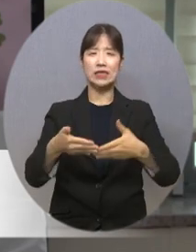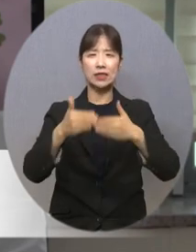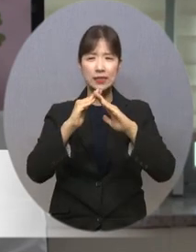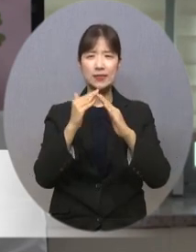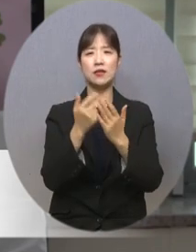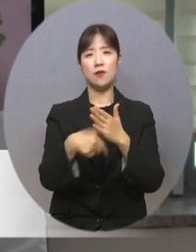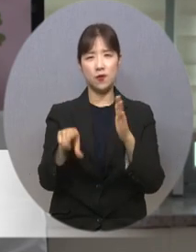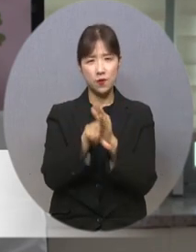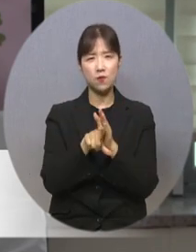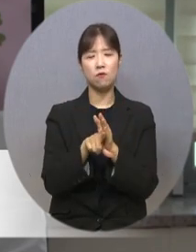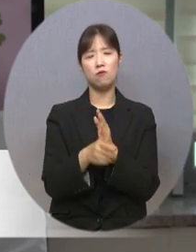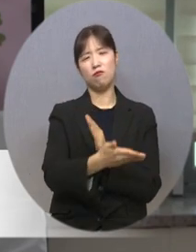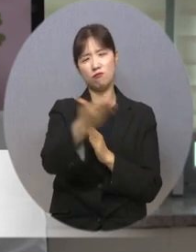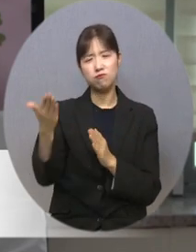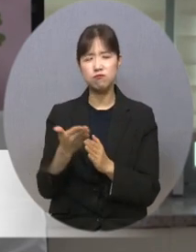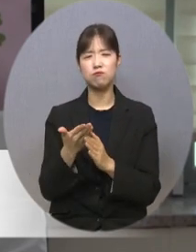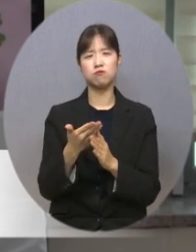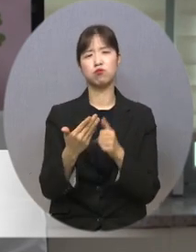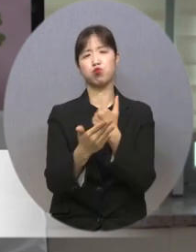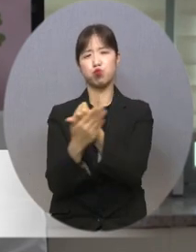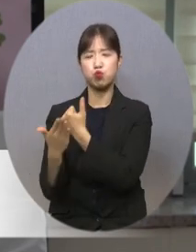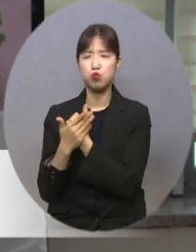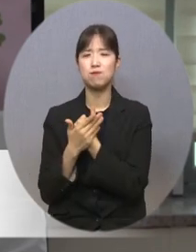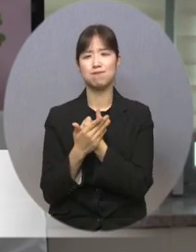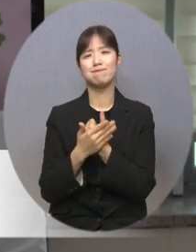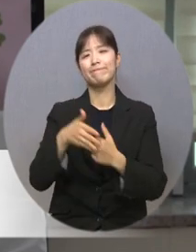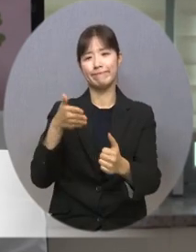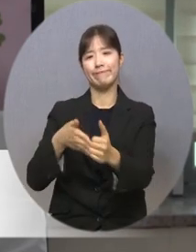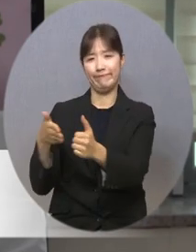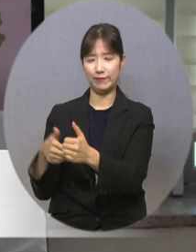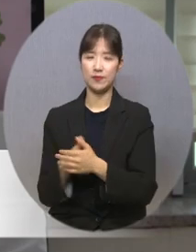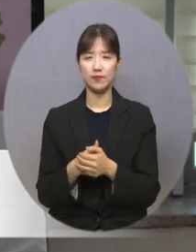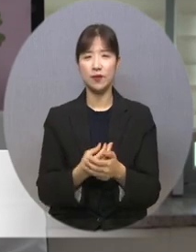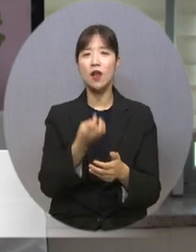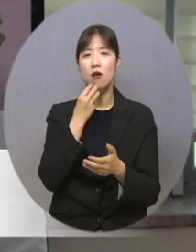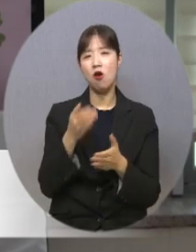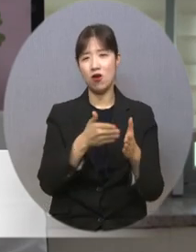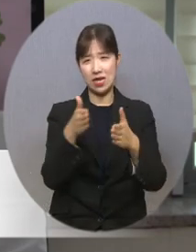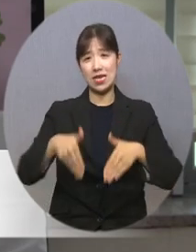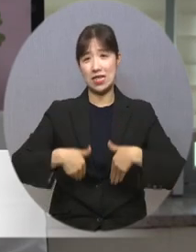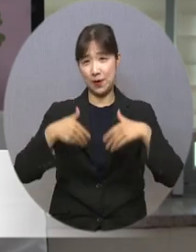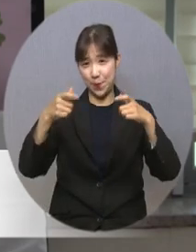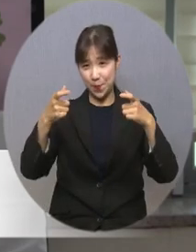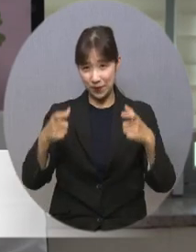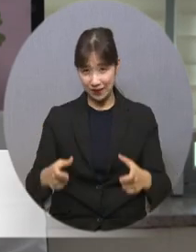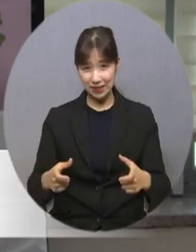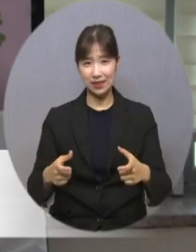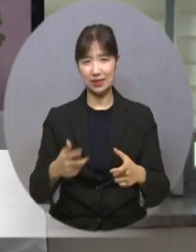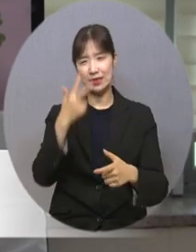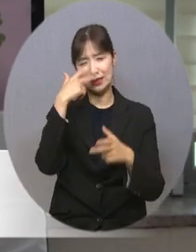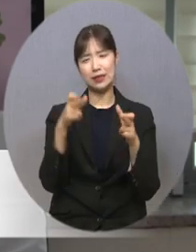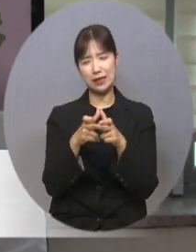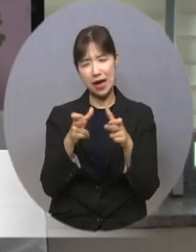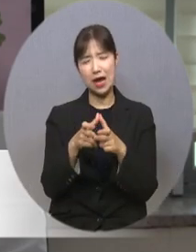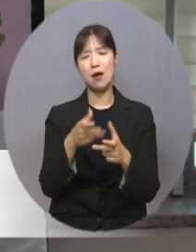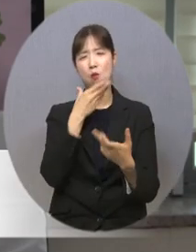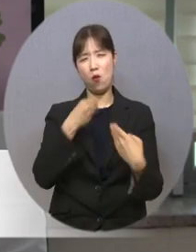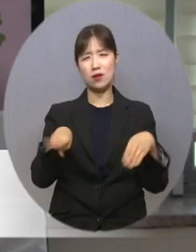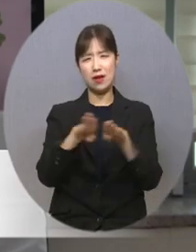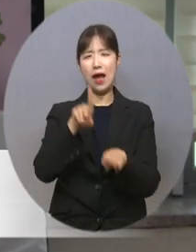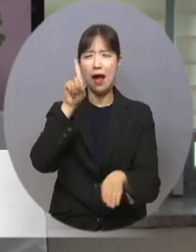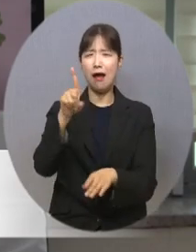있도록 많은 협조와 도움을 바랍니다. 경기도 남부 지역에 시각장애인 복지관